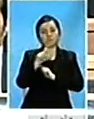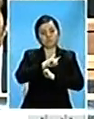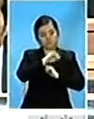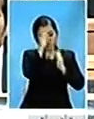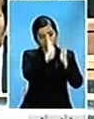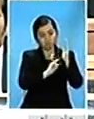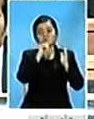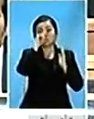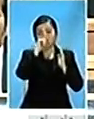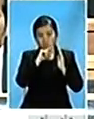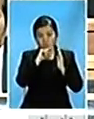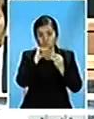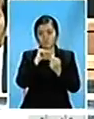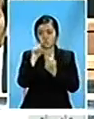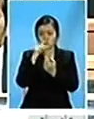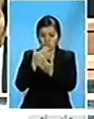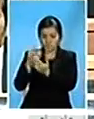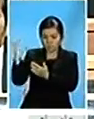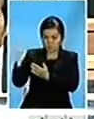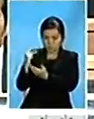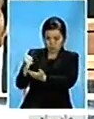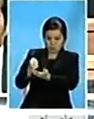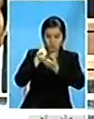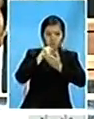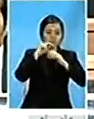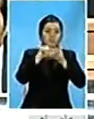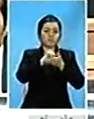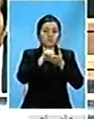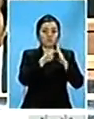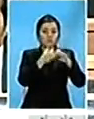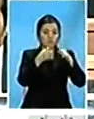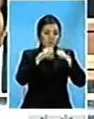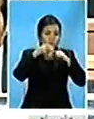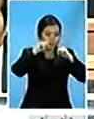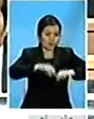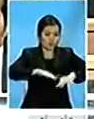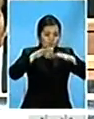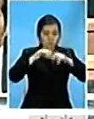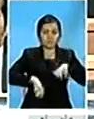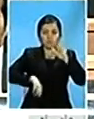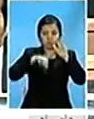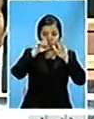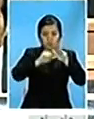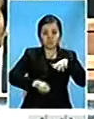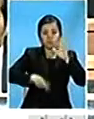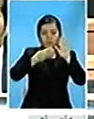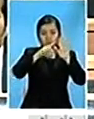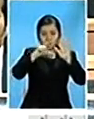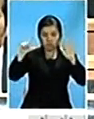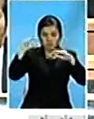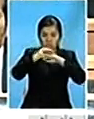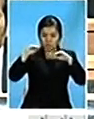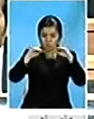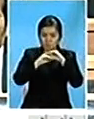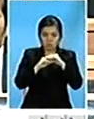กู้เงินเพื่อแก้ไขปัญหาน้ำท่วม 350,000 ล้านบาทนับว่าเป็นโครงการที่ใหญ่ที่สุดในประเท